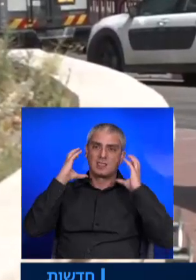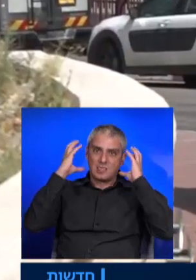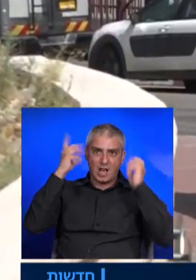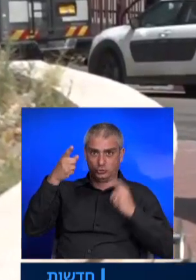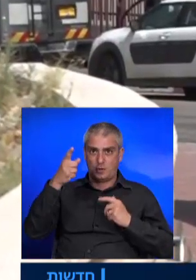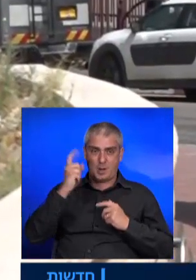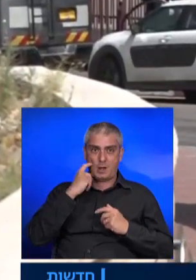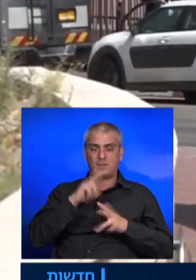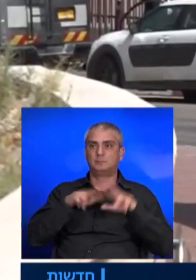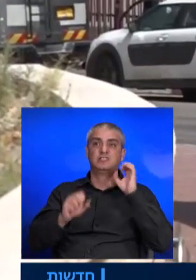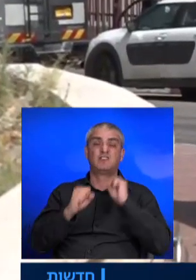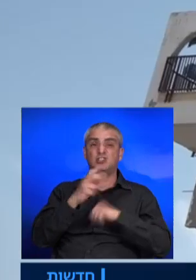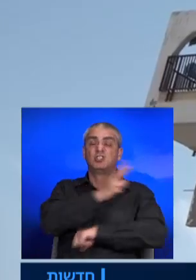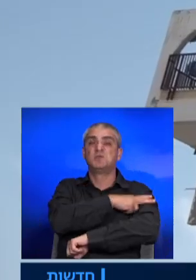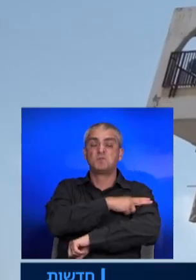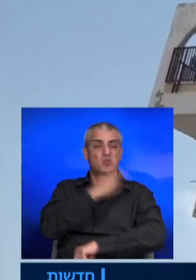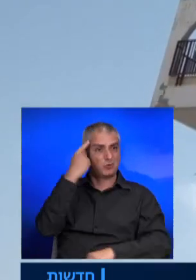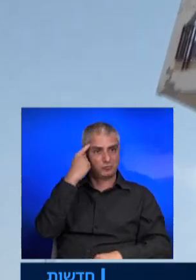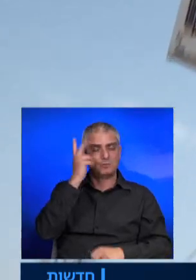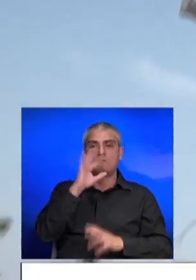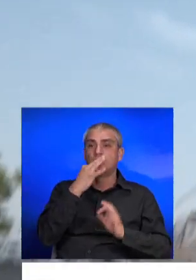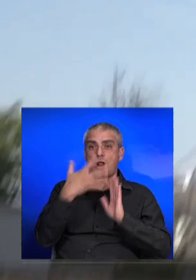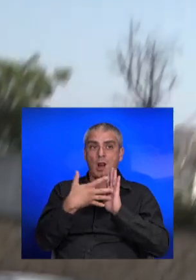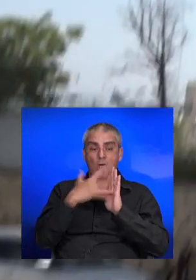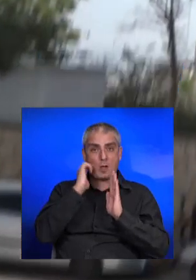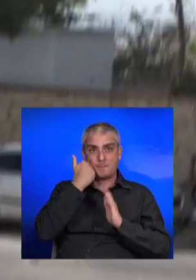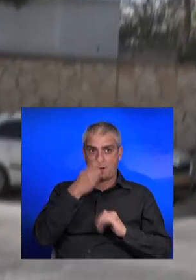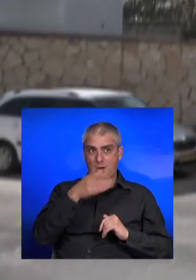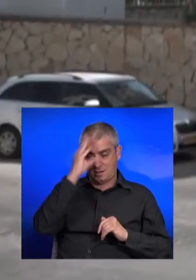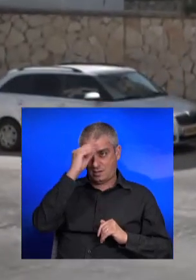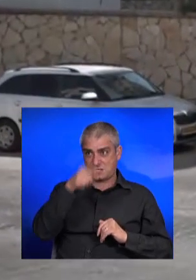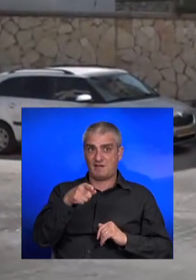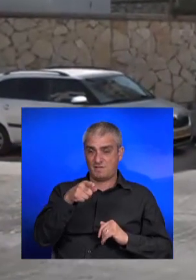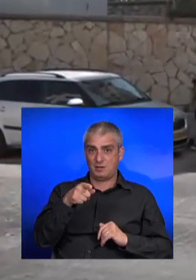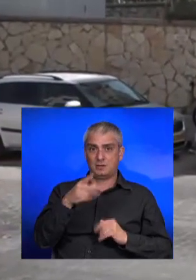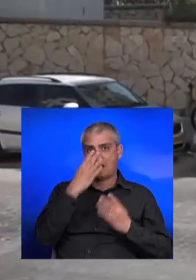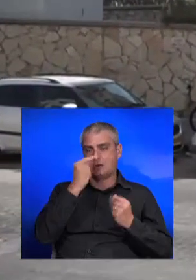ובמשטרה מעריכים שיוכלו לחקור כבר מחר את הגבר החשוד בניסיון רצח אשתו.